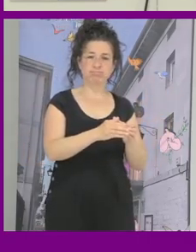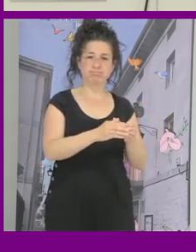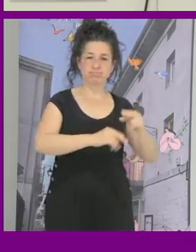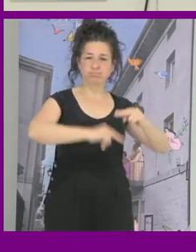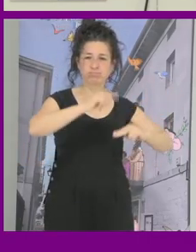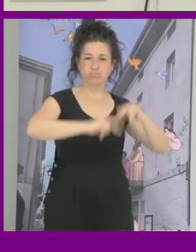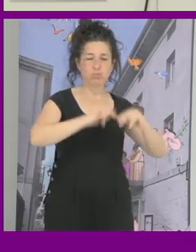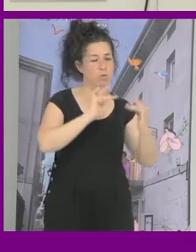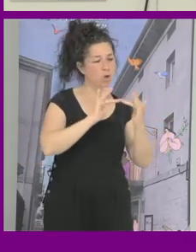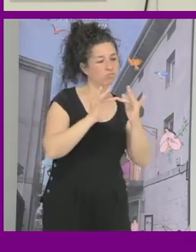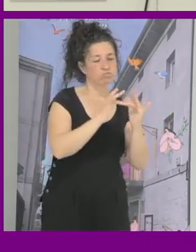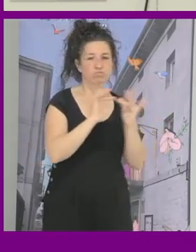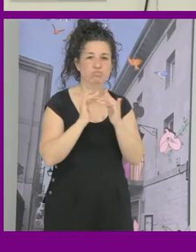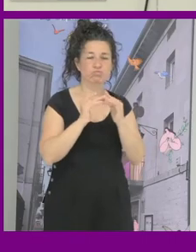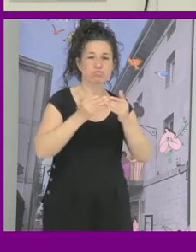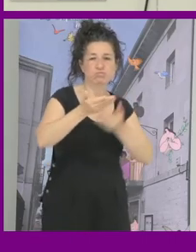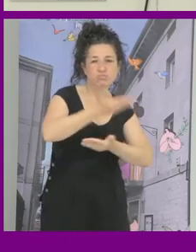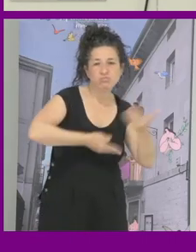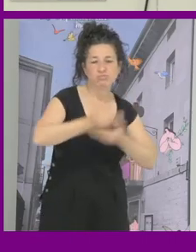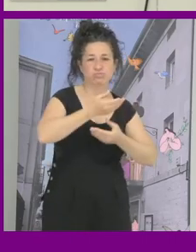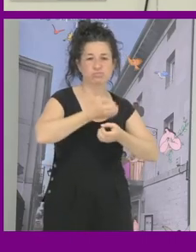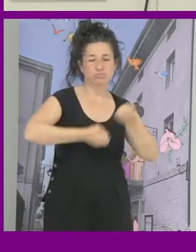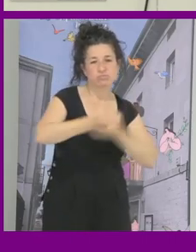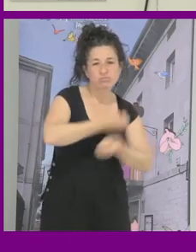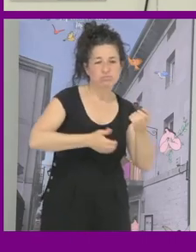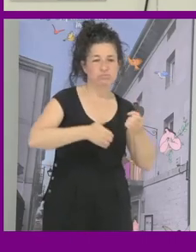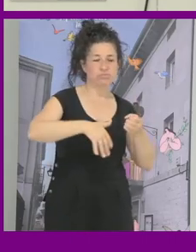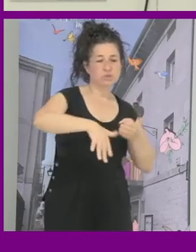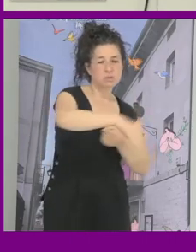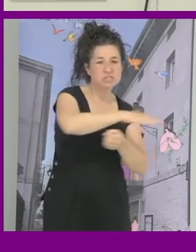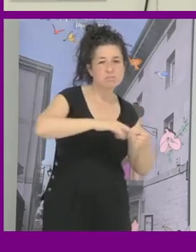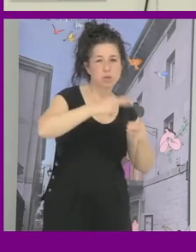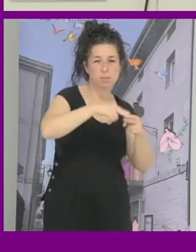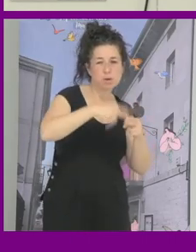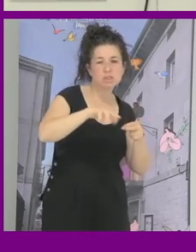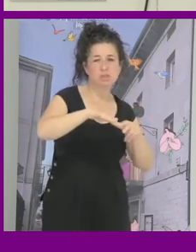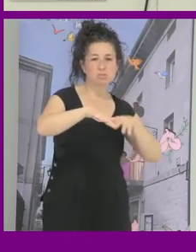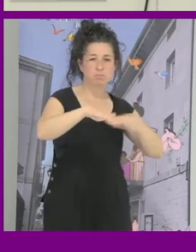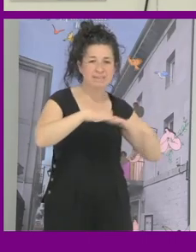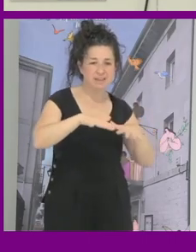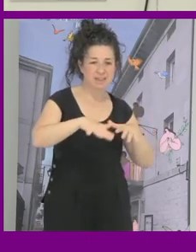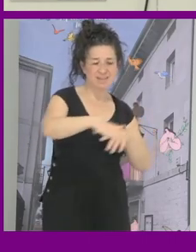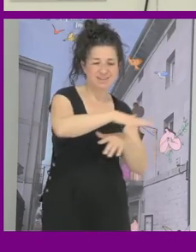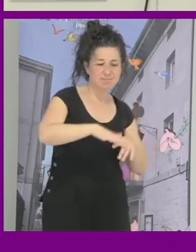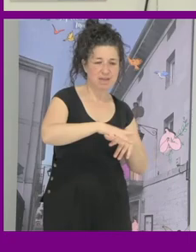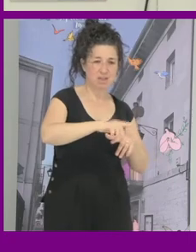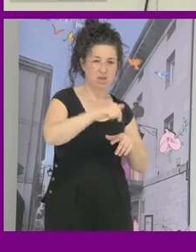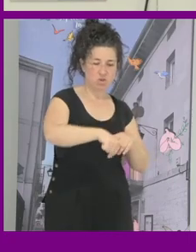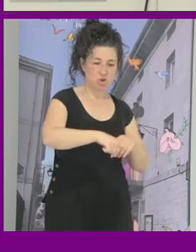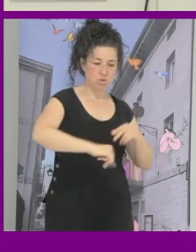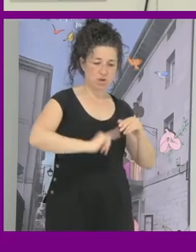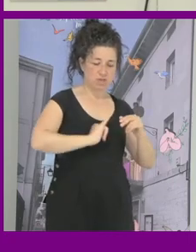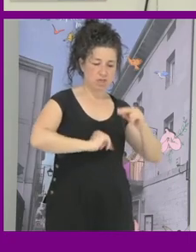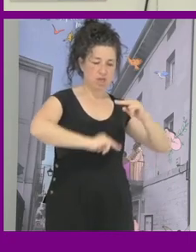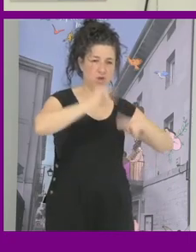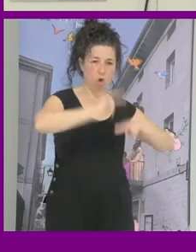pues harreman hoietan eta ba, esparru politiko edo militantzia esparruetan hor eraiki dudan